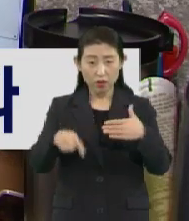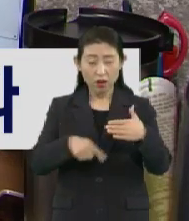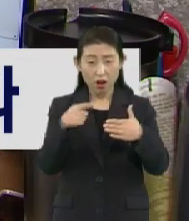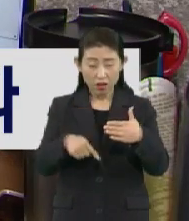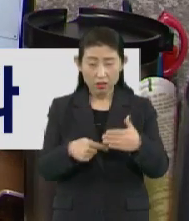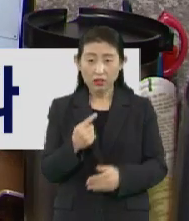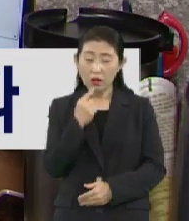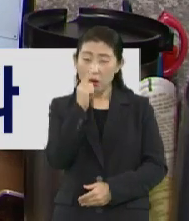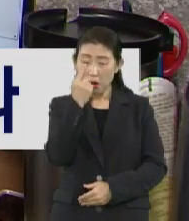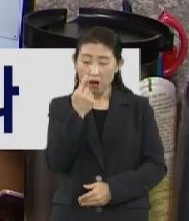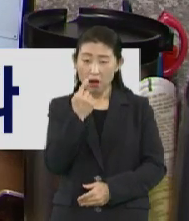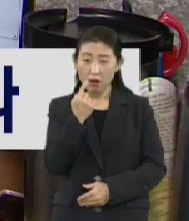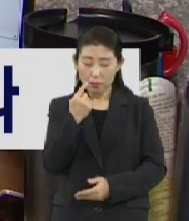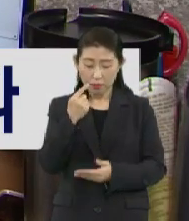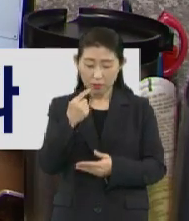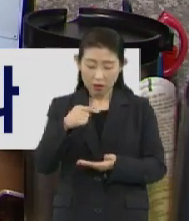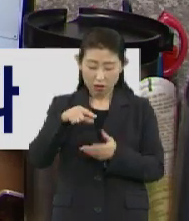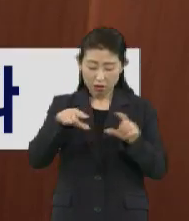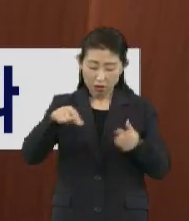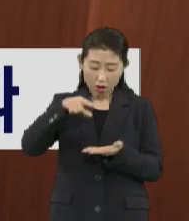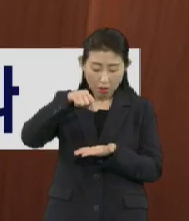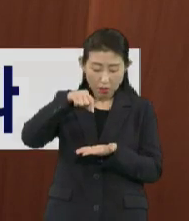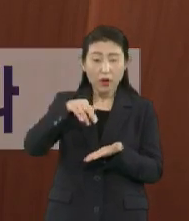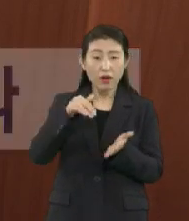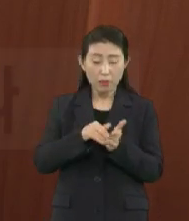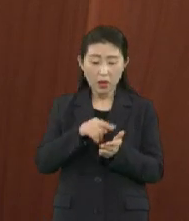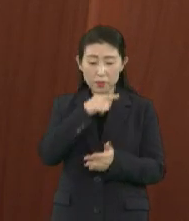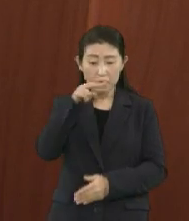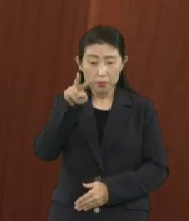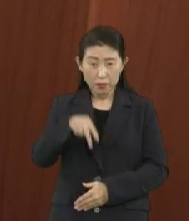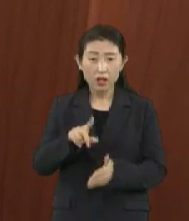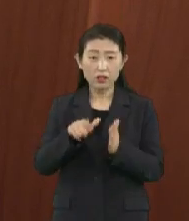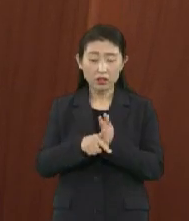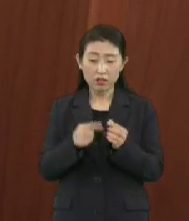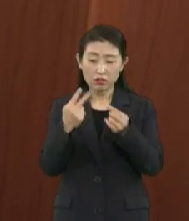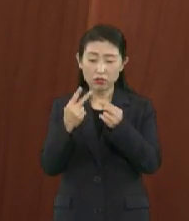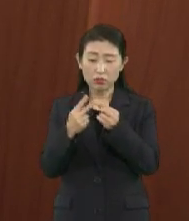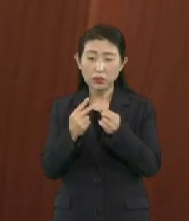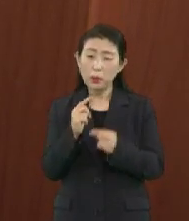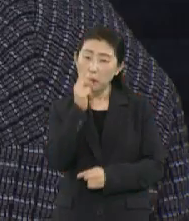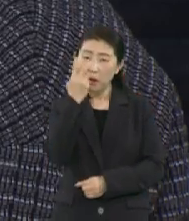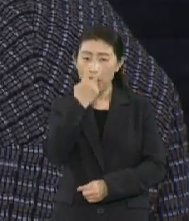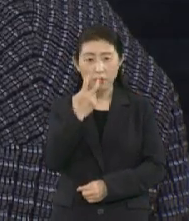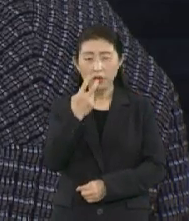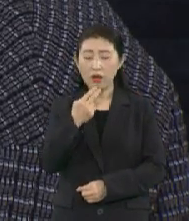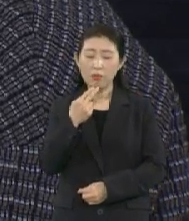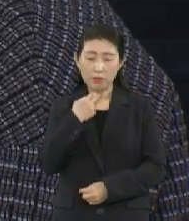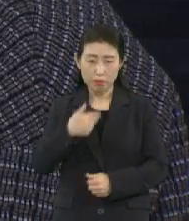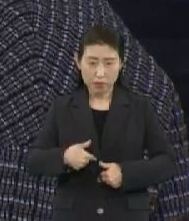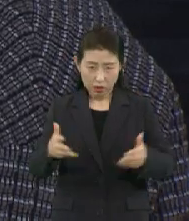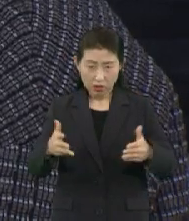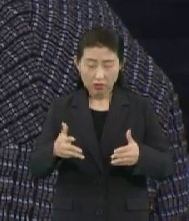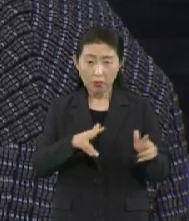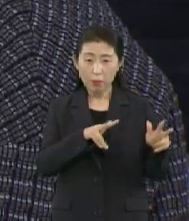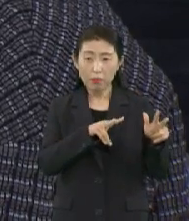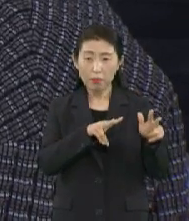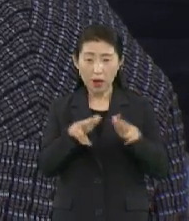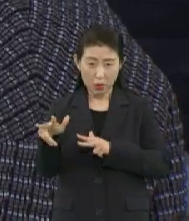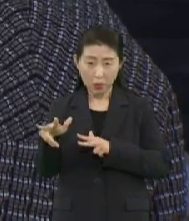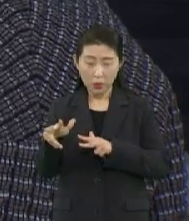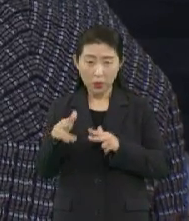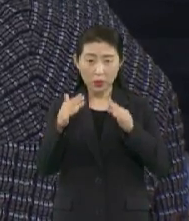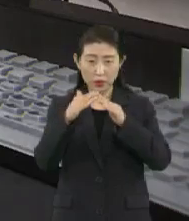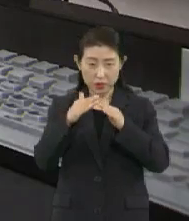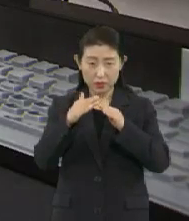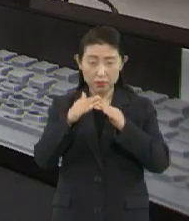전문가용 신속 검사에서 양성이 나오면 추가 pcr 검사 없이 코론 알고 확장자로 인정 받고 곧바로 경리와